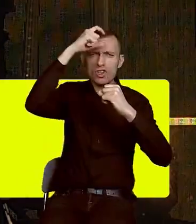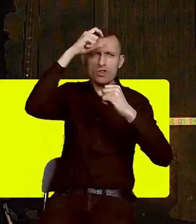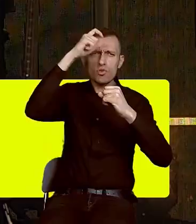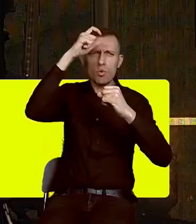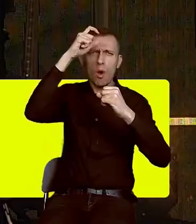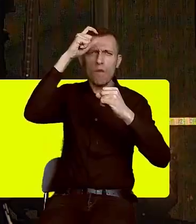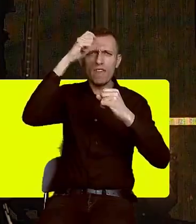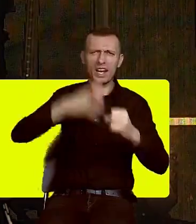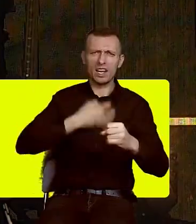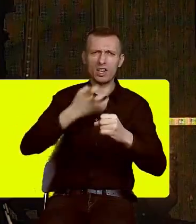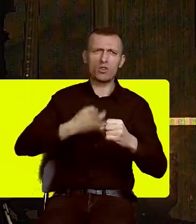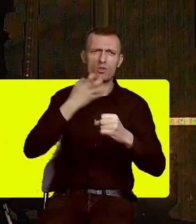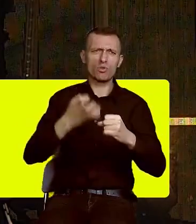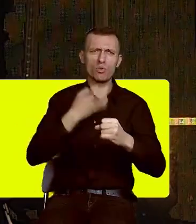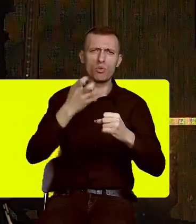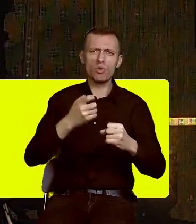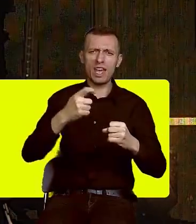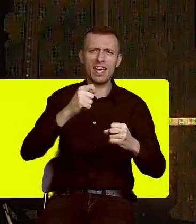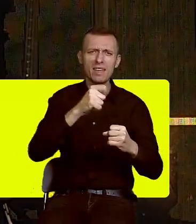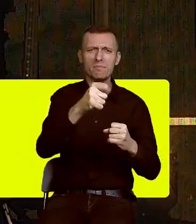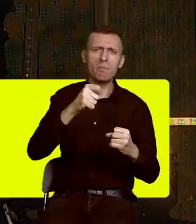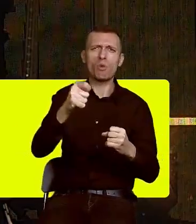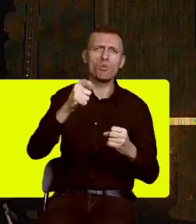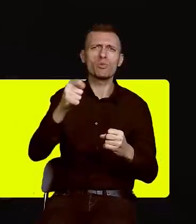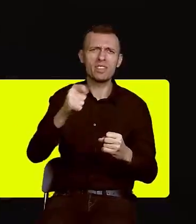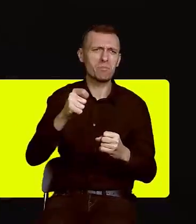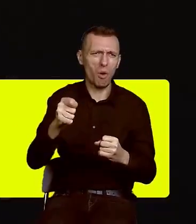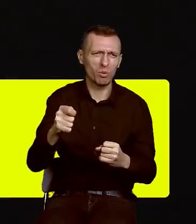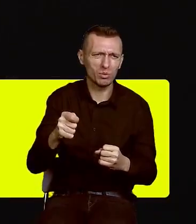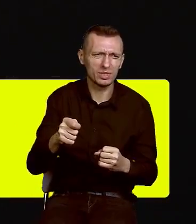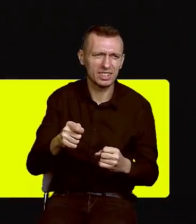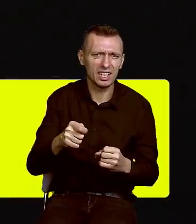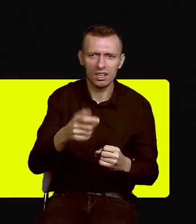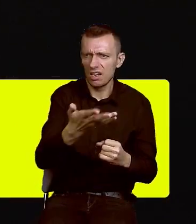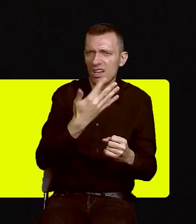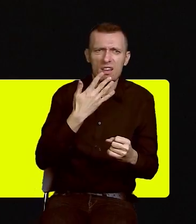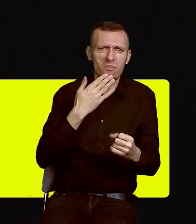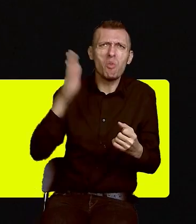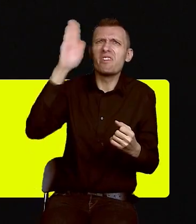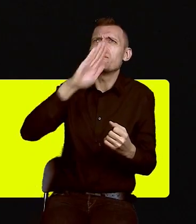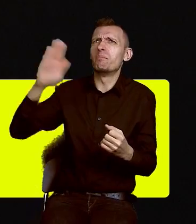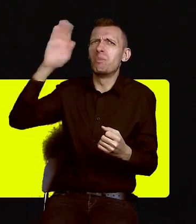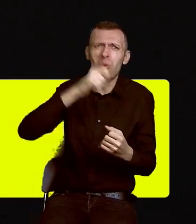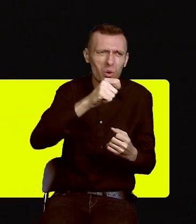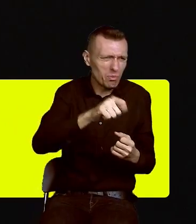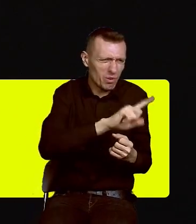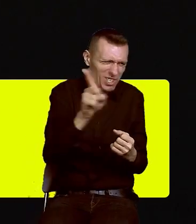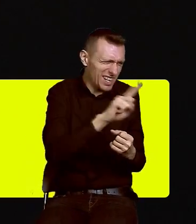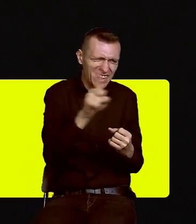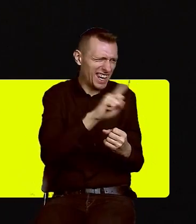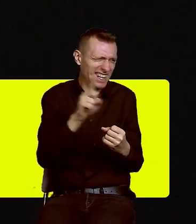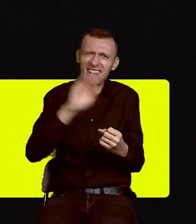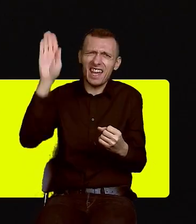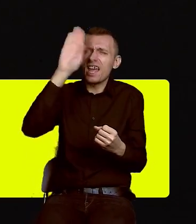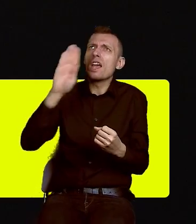go kusi. Bóg jest niepodatny na zło i sam nikogo nim nie doświadcza.